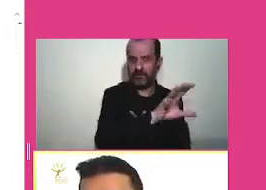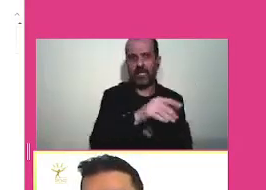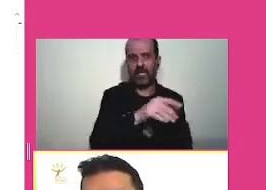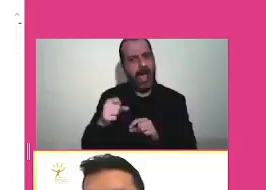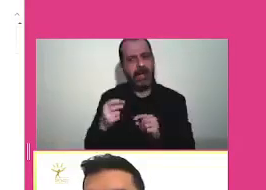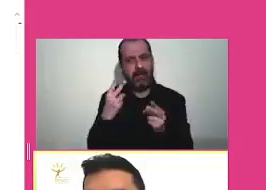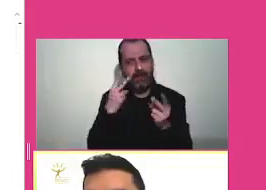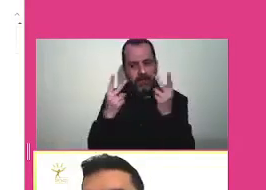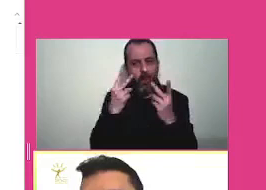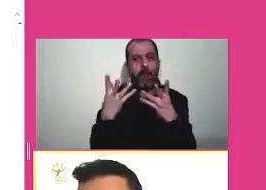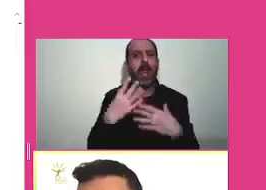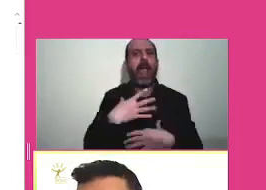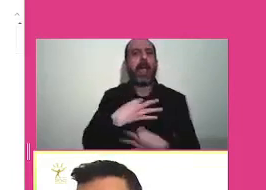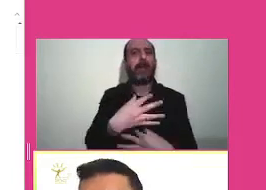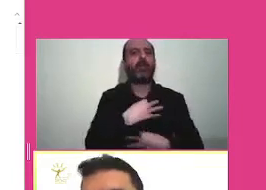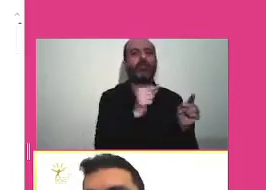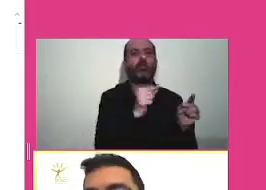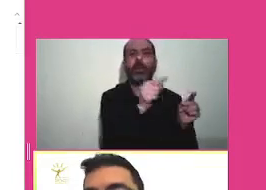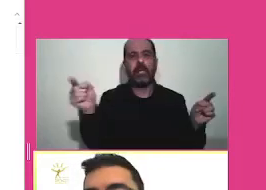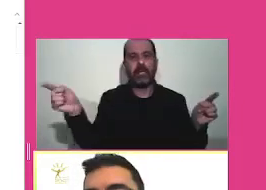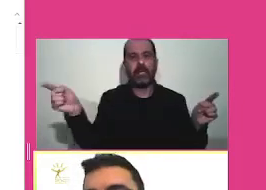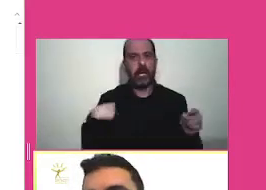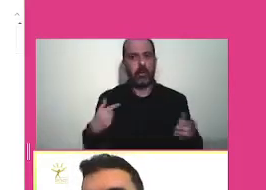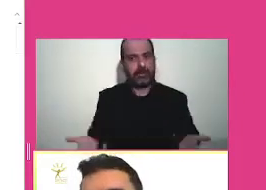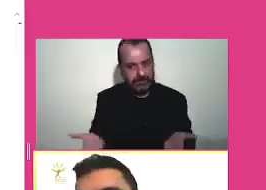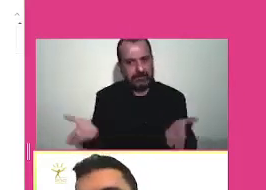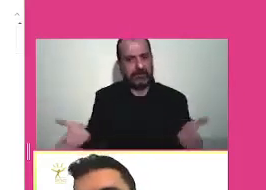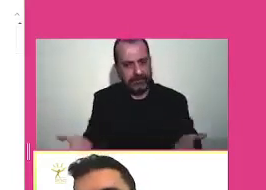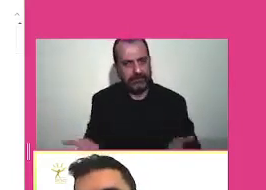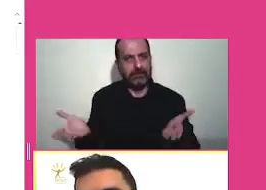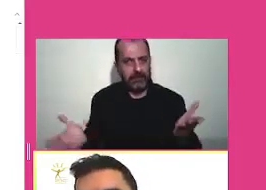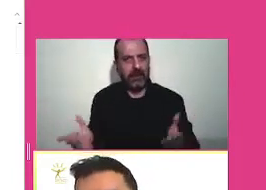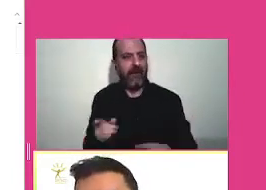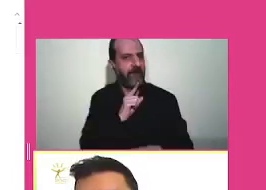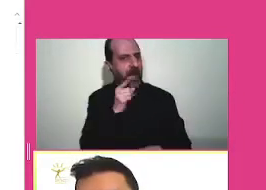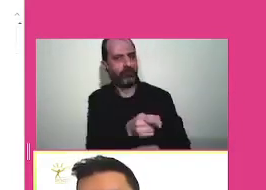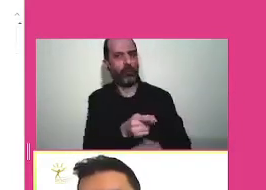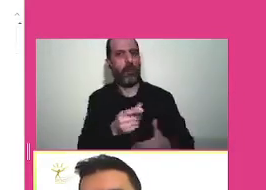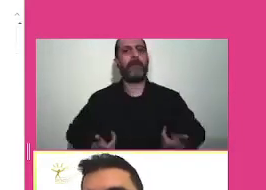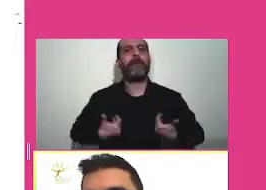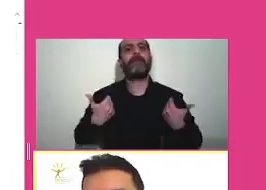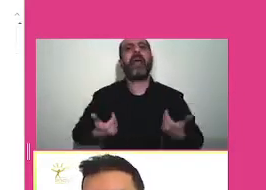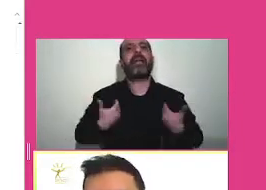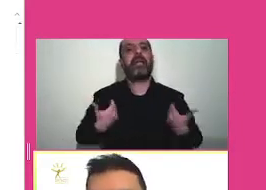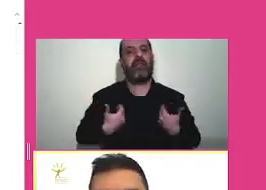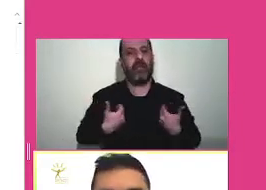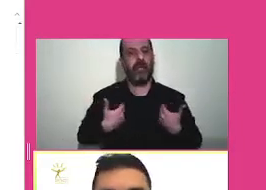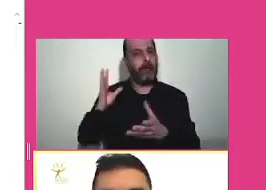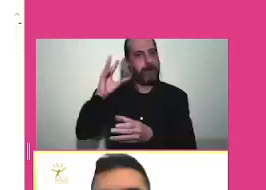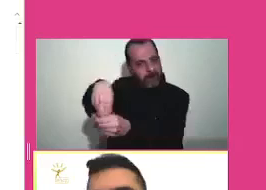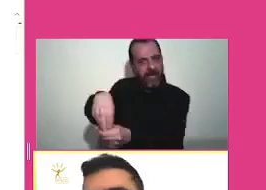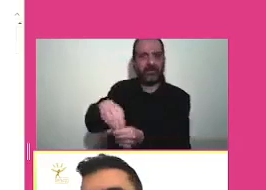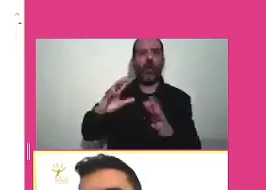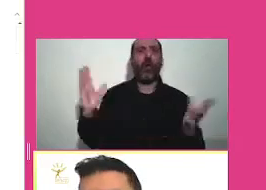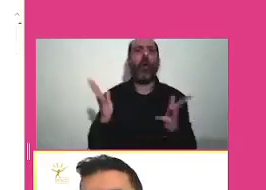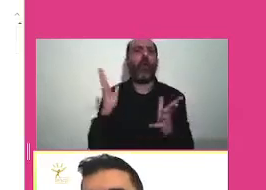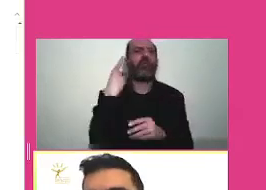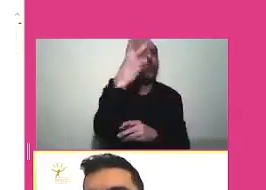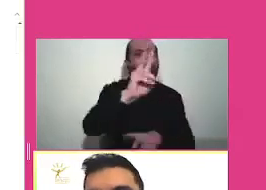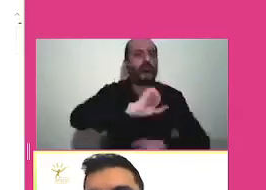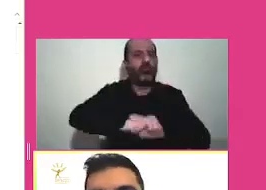φορέων, να σας παρακινήσουμε να χρησιμοποιήσετε το παιχνίδι στις δράσεις των οργανισμών και πώς αυτό